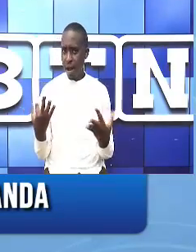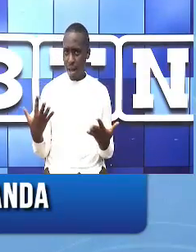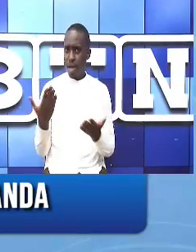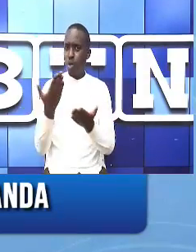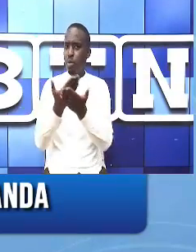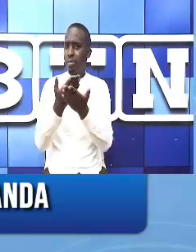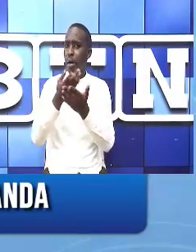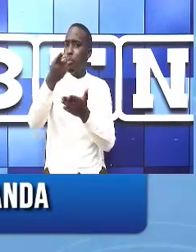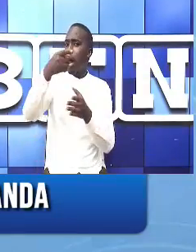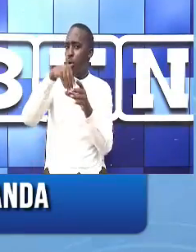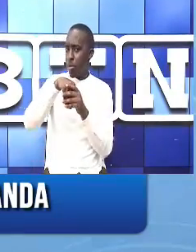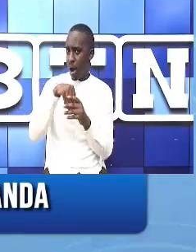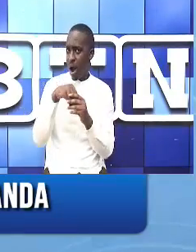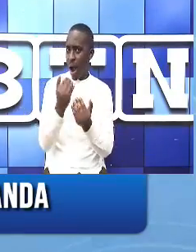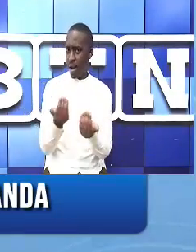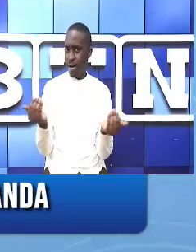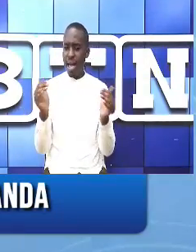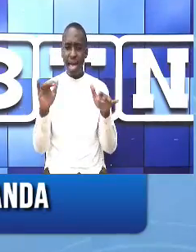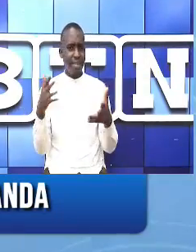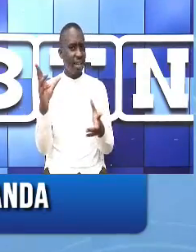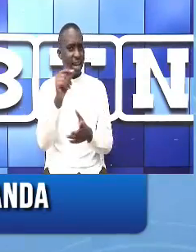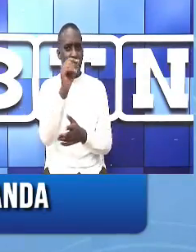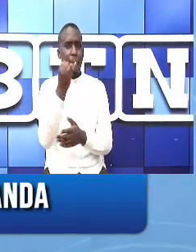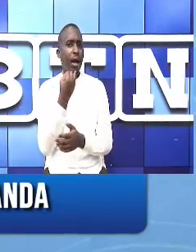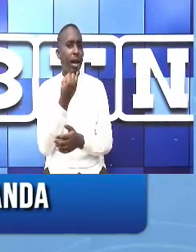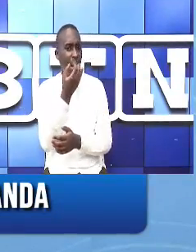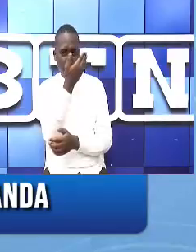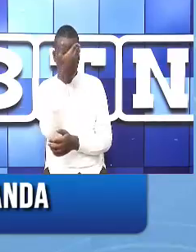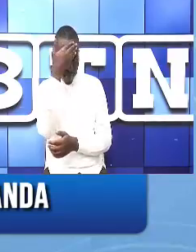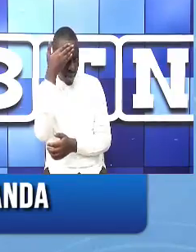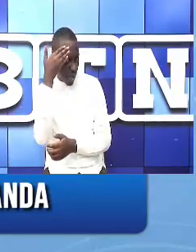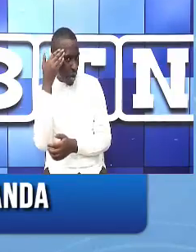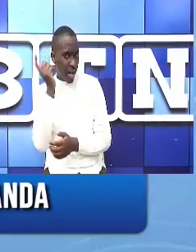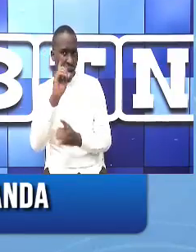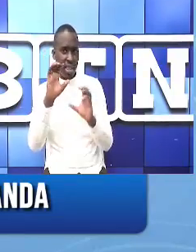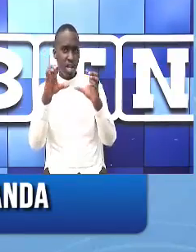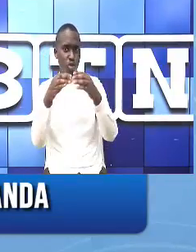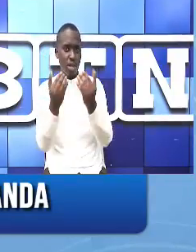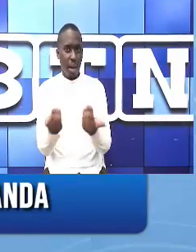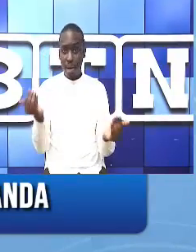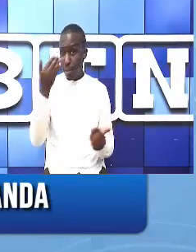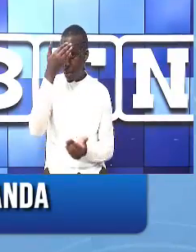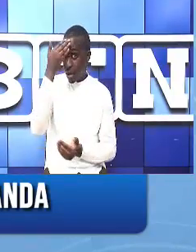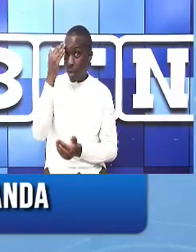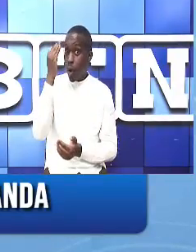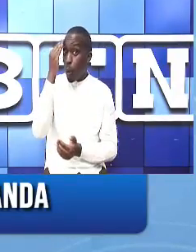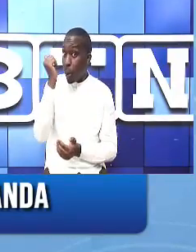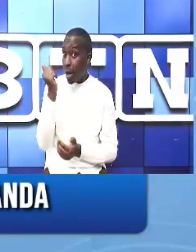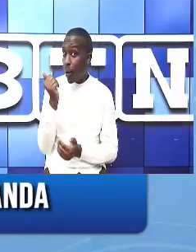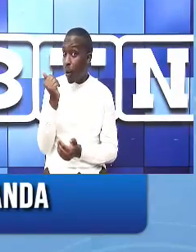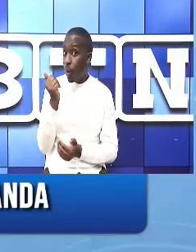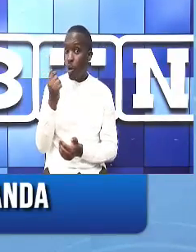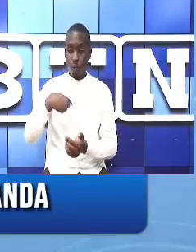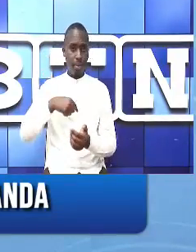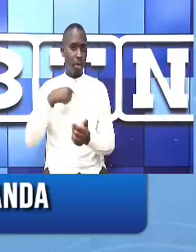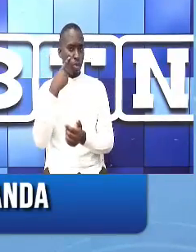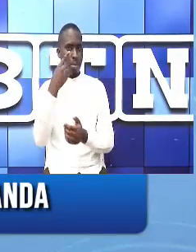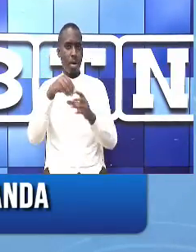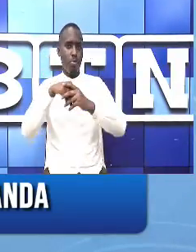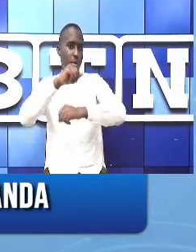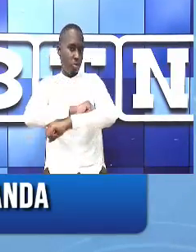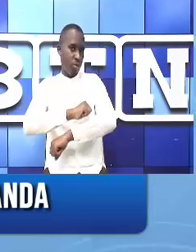ati muri abo bana nta bibagiranye nta cyiciro cy'abana bibagiranye kuko bijya tujya tubibona mu